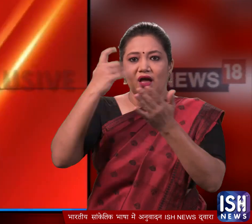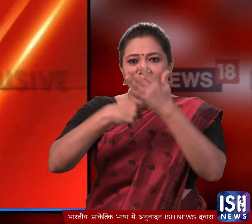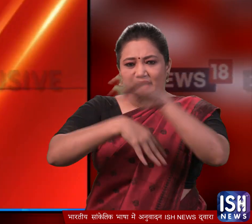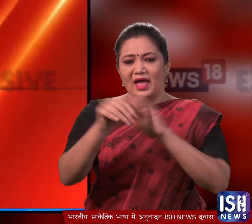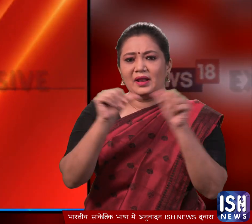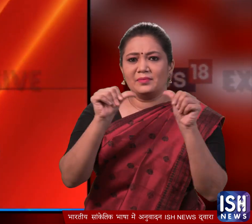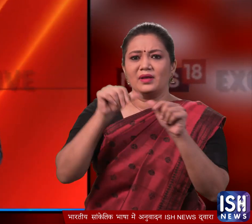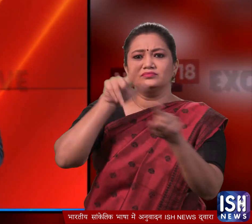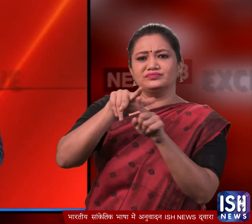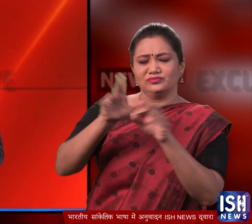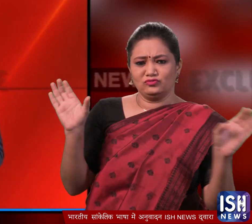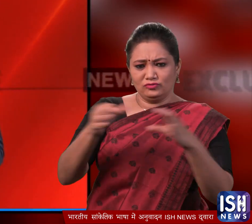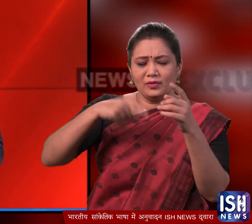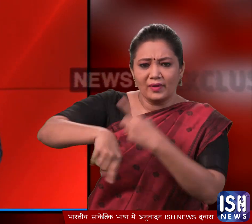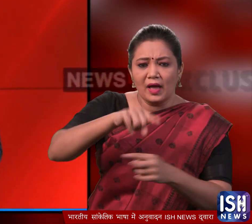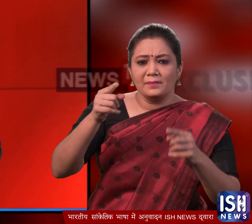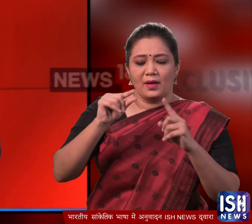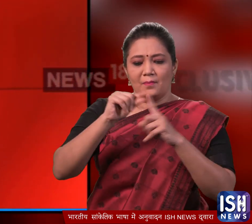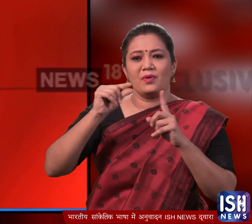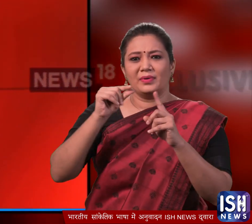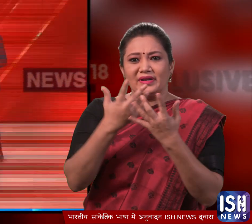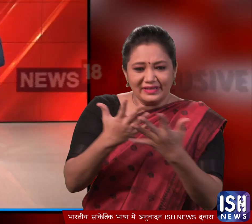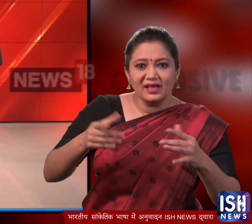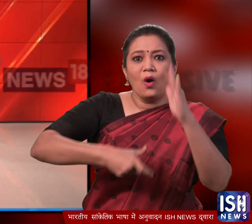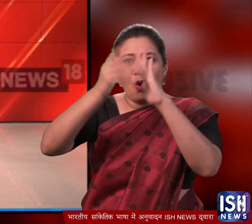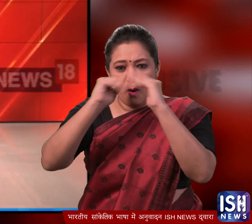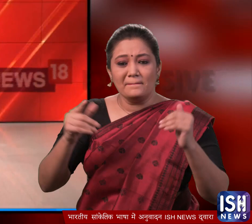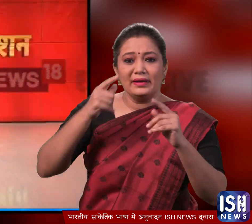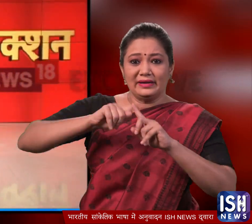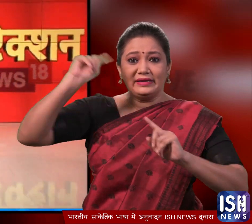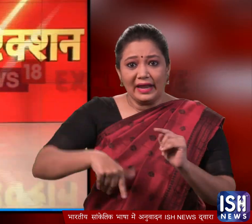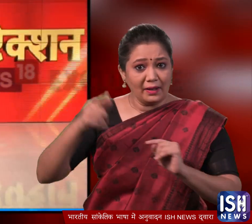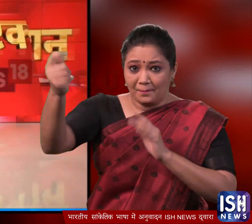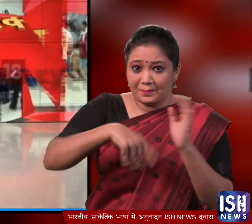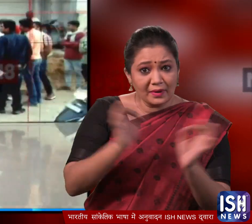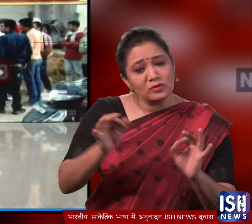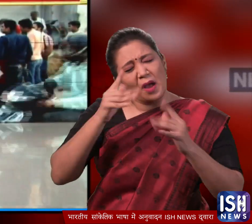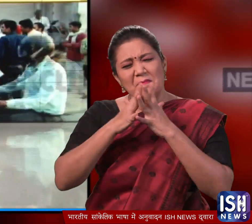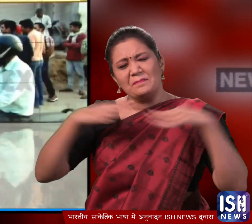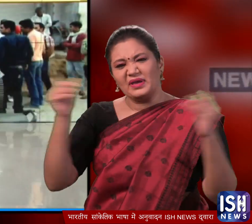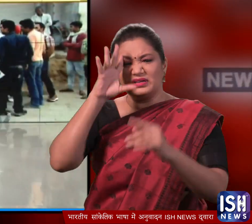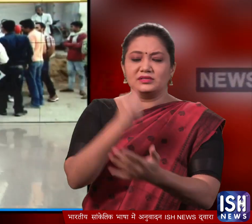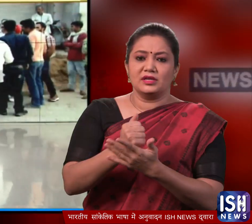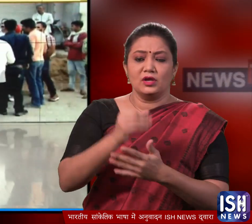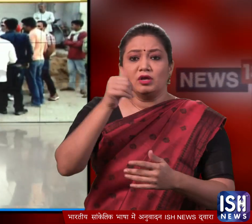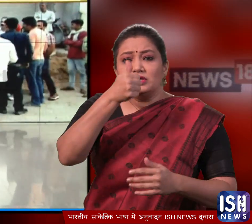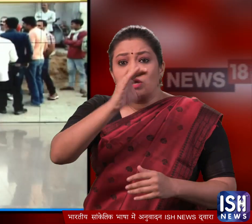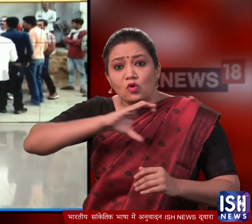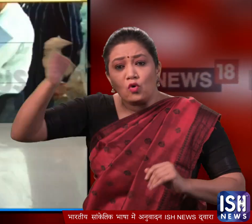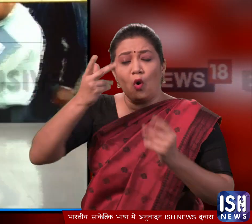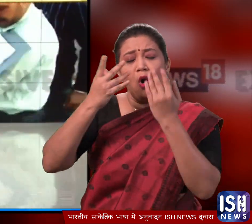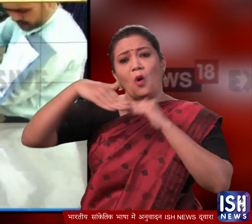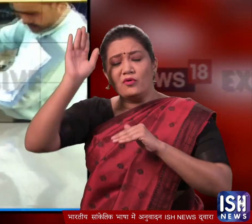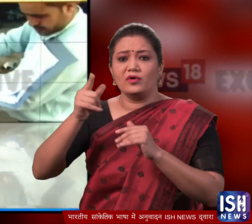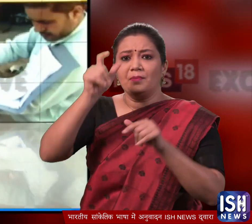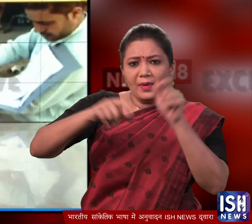के अंबाला में नगर परिषद की टीम ने प्रॉपर्टी टैक्स जमा न करने वालों के खिलाफ बड़ी कार्रवाई की। नगर परिषद ने बताया कि 6 करोड़ रुपए से